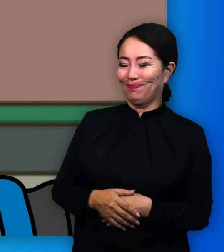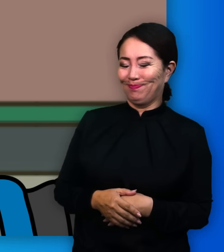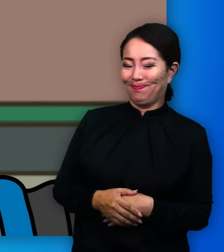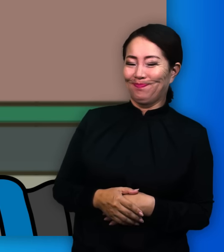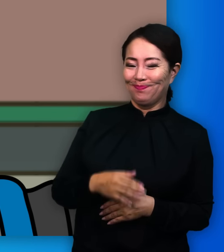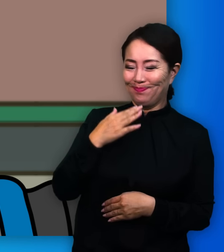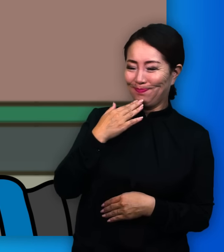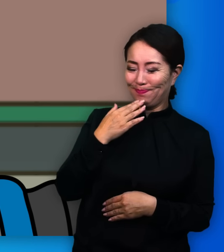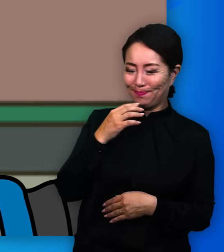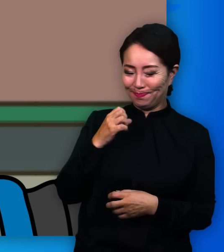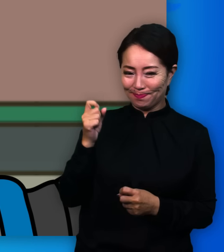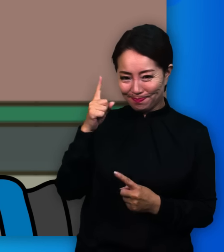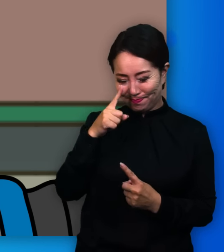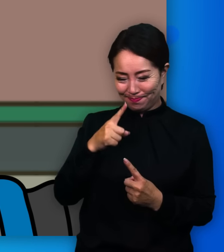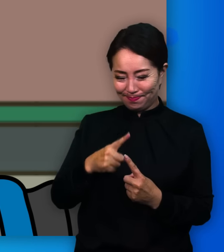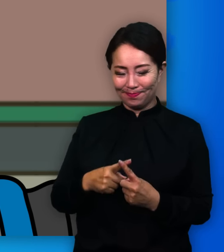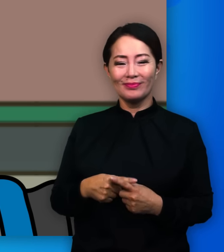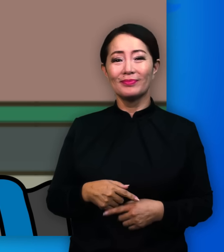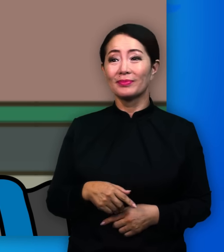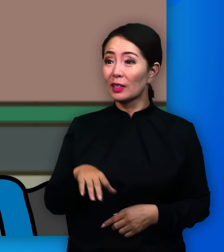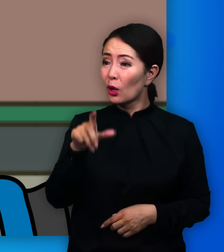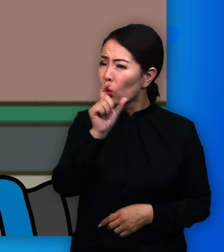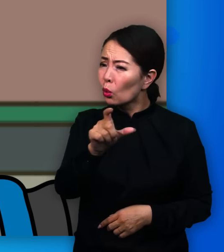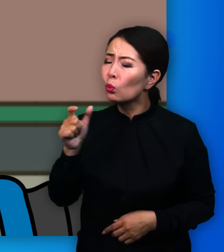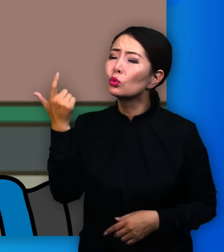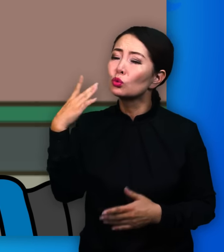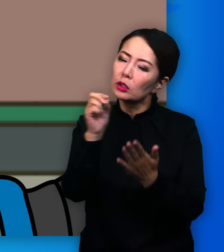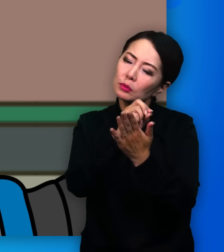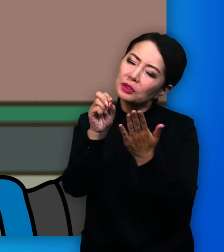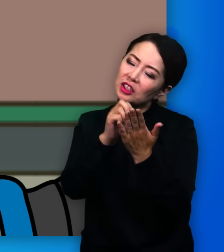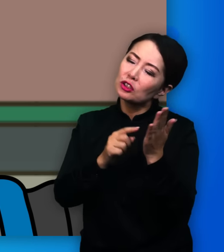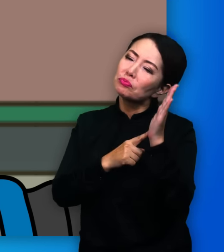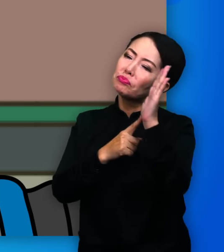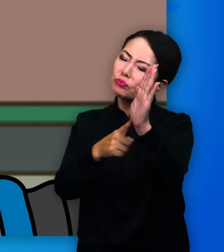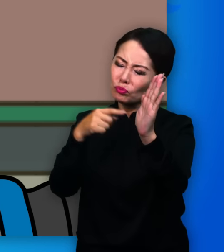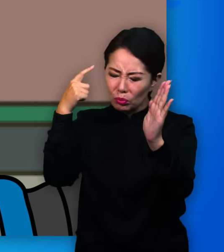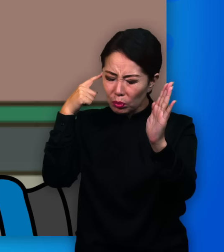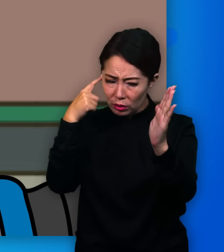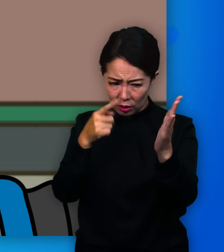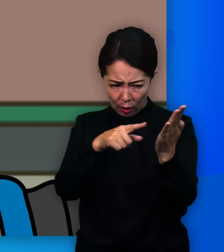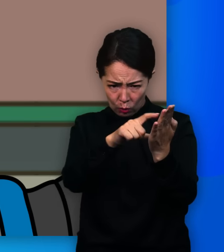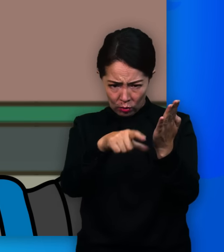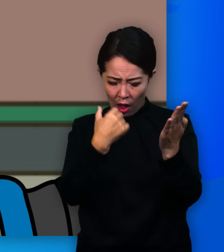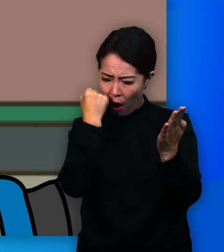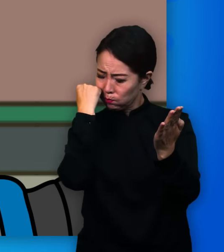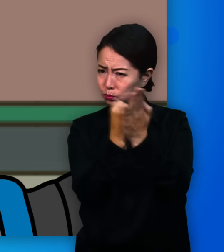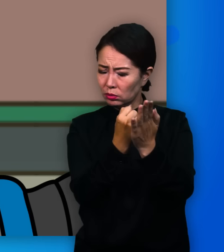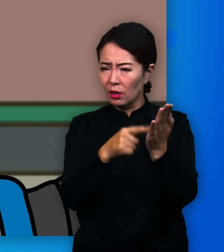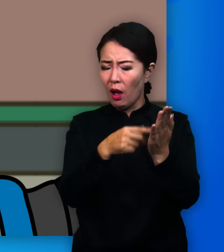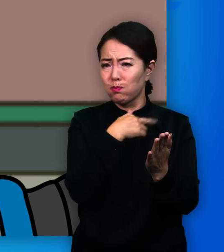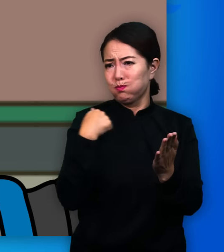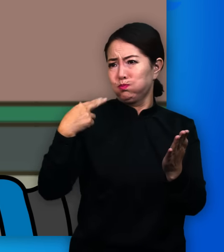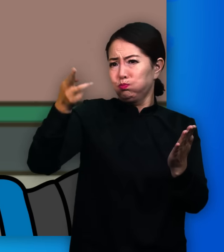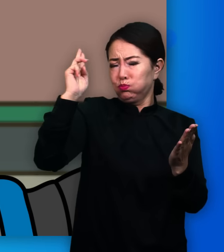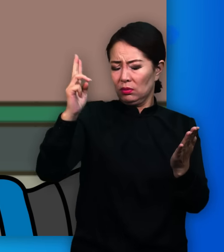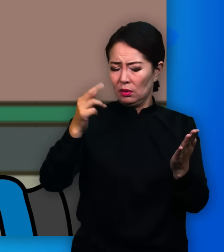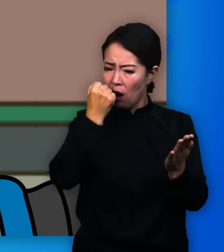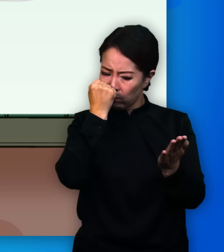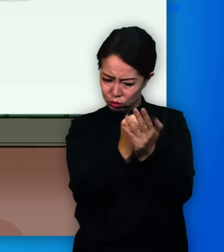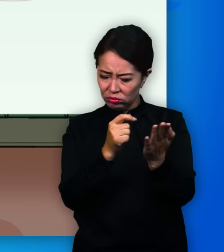нөөгтөн туслав. Ядарсан хүнд дэмнэн туслав. Зовлонд хүнд зөвлөн туслав. Таарсан зүлэг